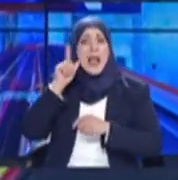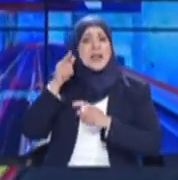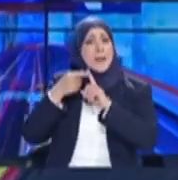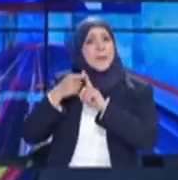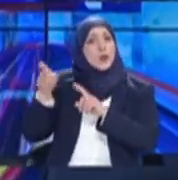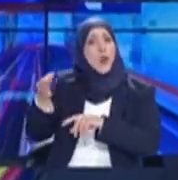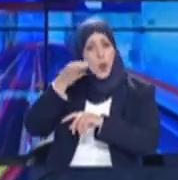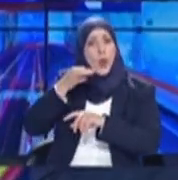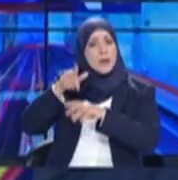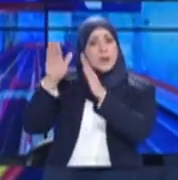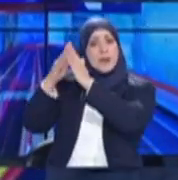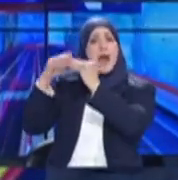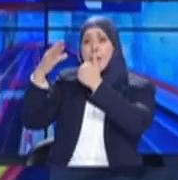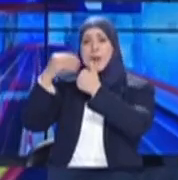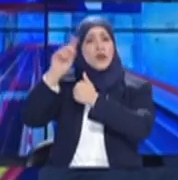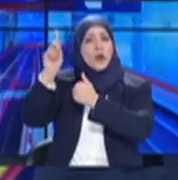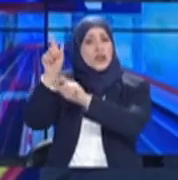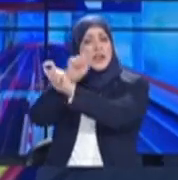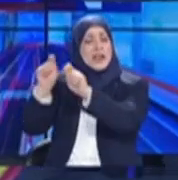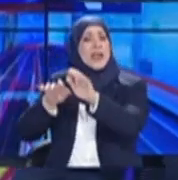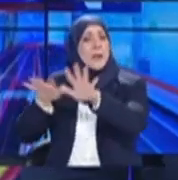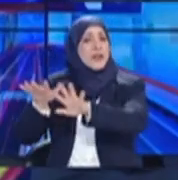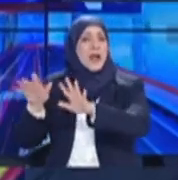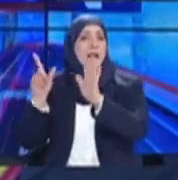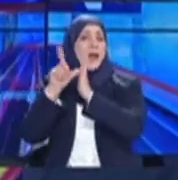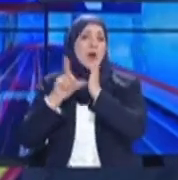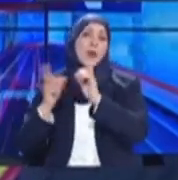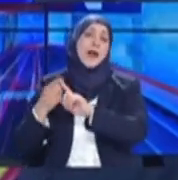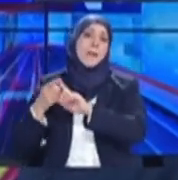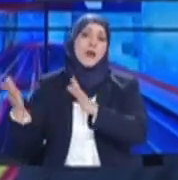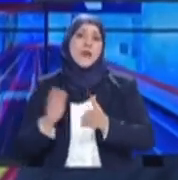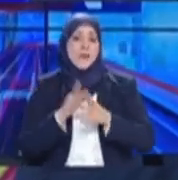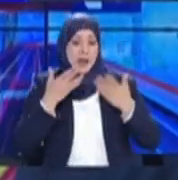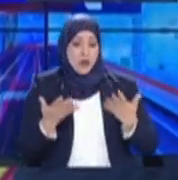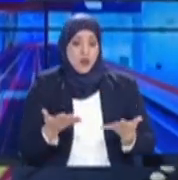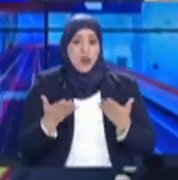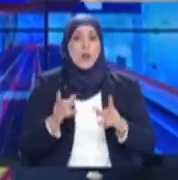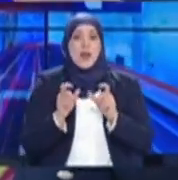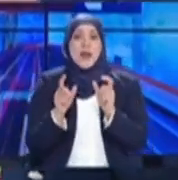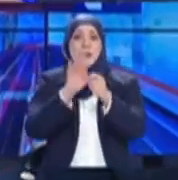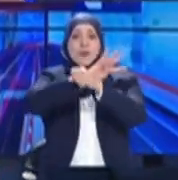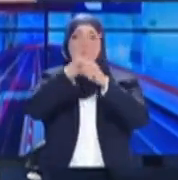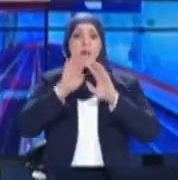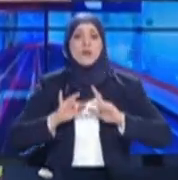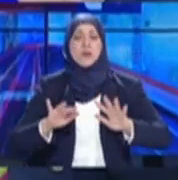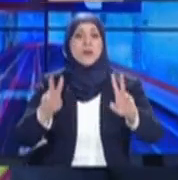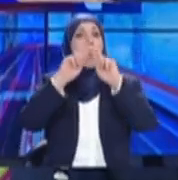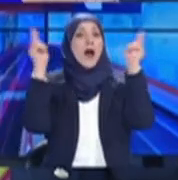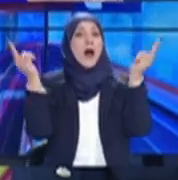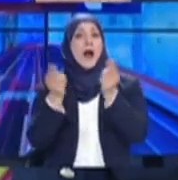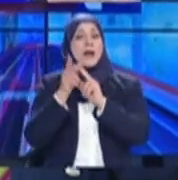يعني قلنا هذا عالمي اه كل الاجراءات بياخذوها هي